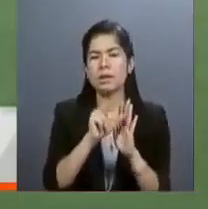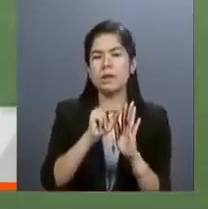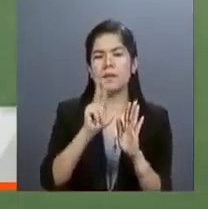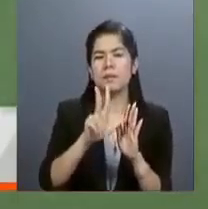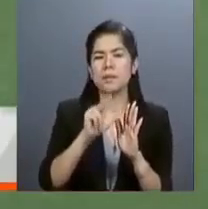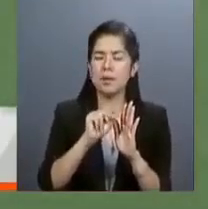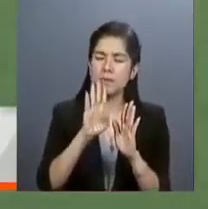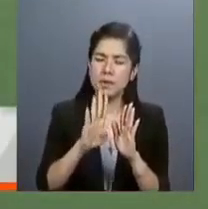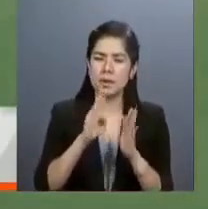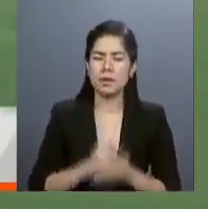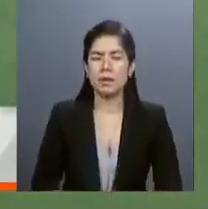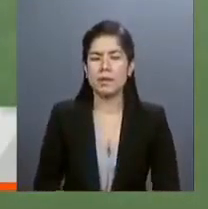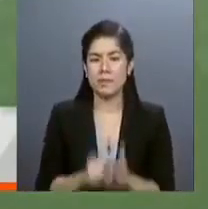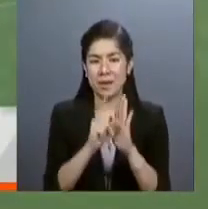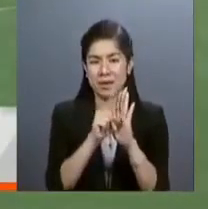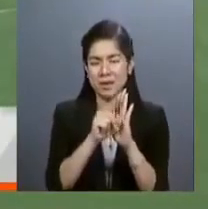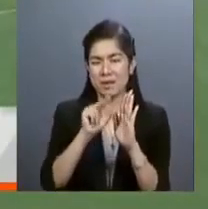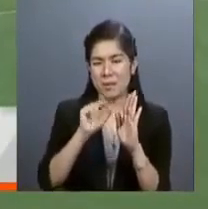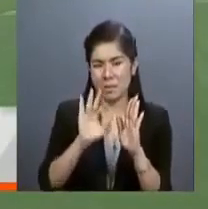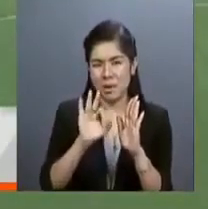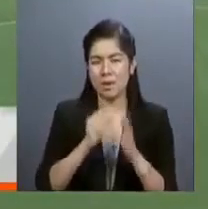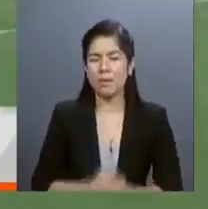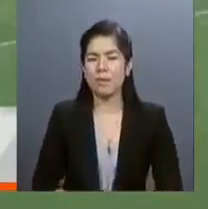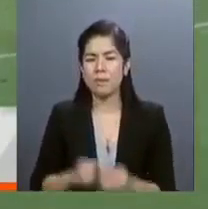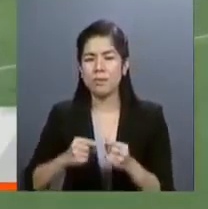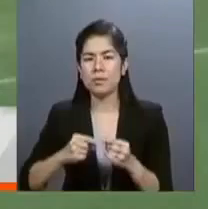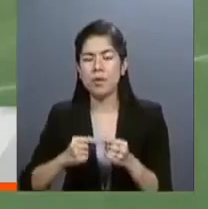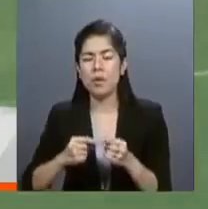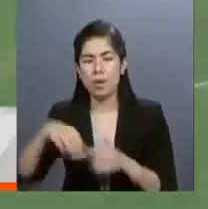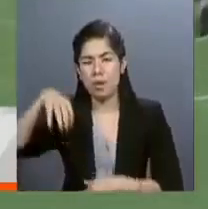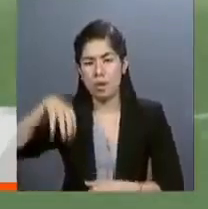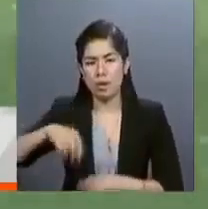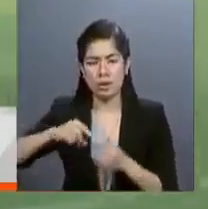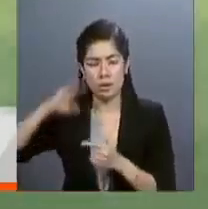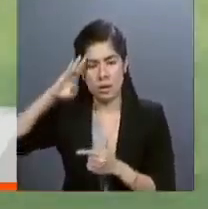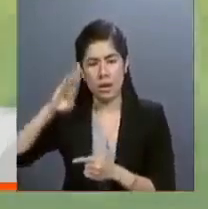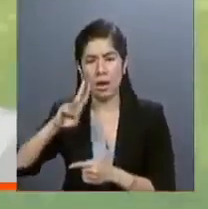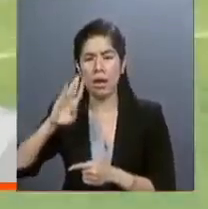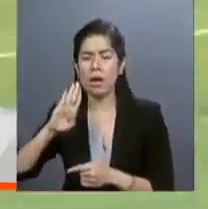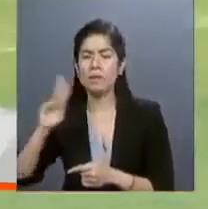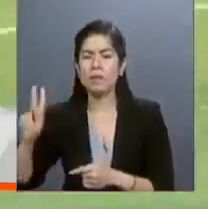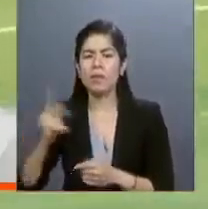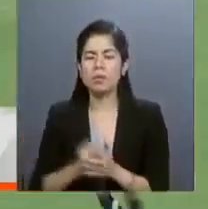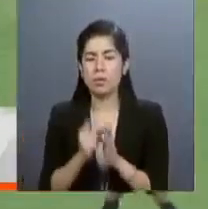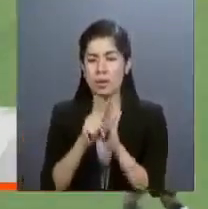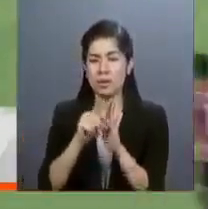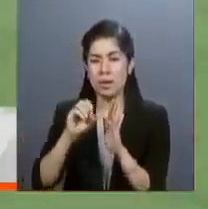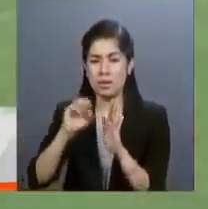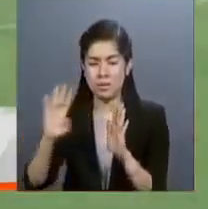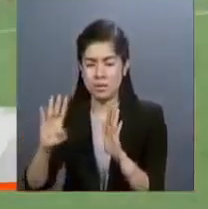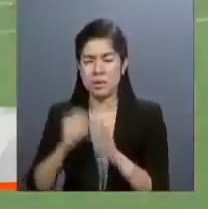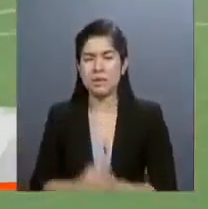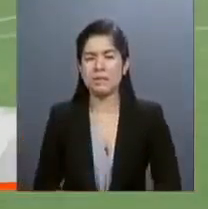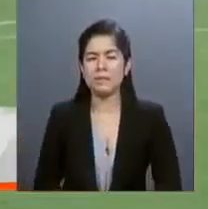ลิเป้นาทีที่39ส่วนทหารบกตีไข่แตกไล่มา 1-4 นะครับนาทีที่54จากคงสุ